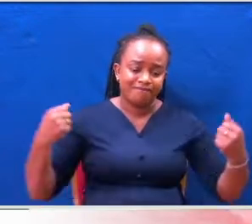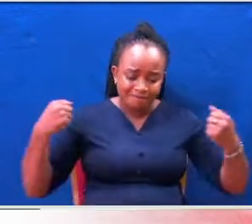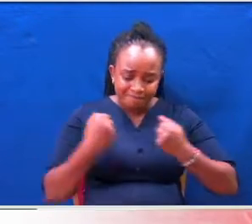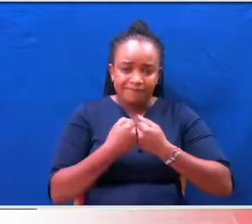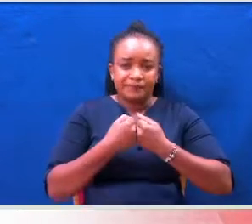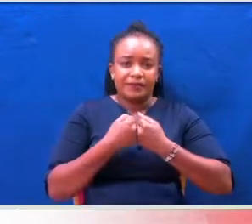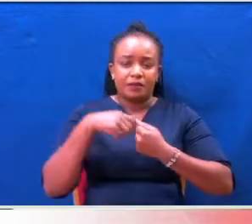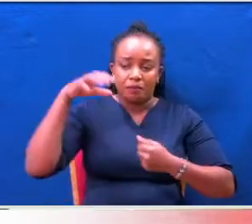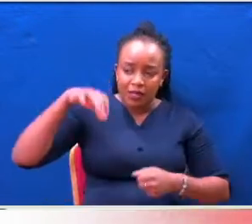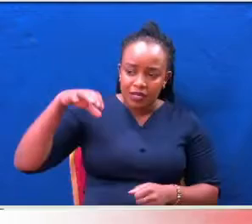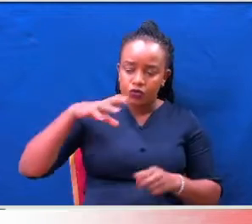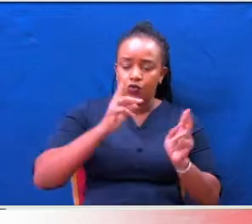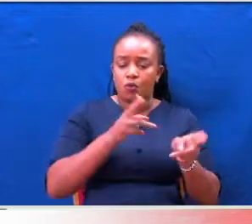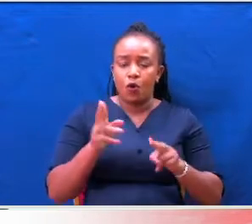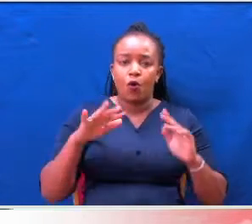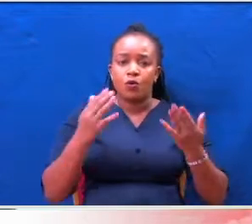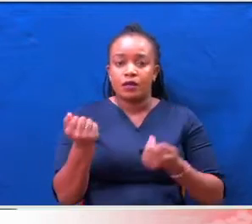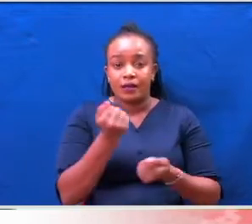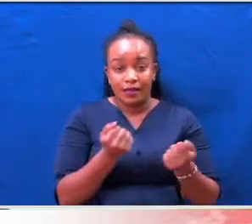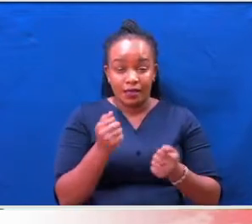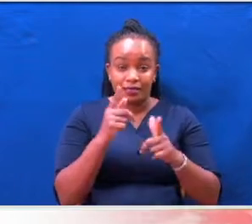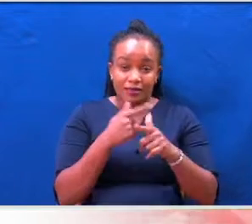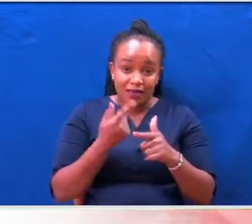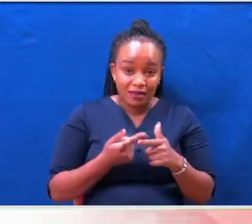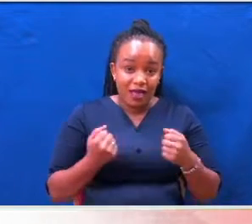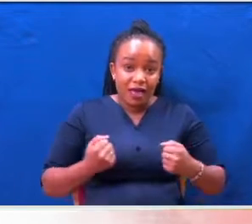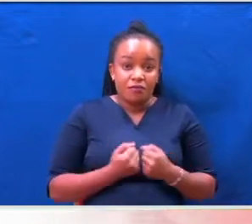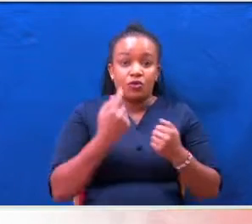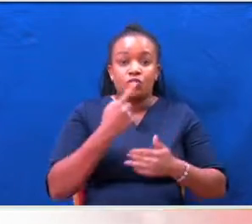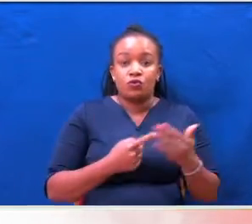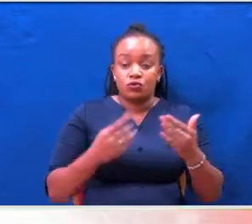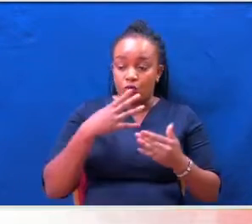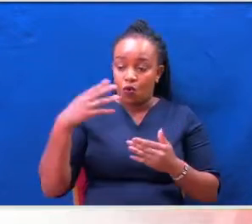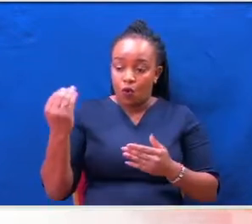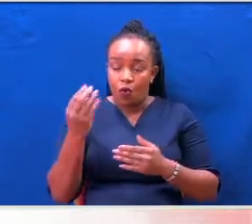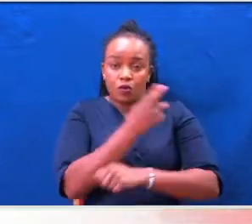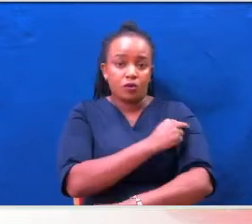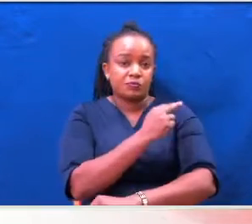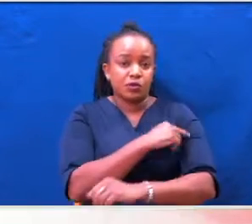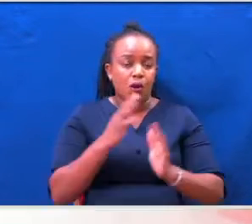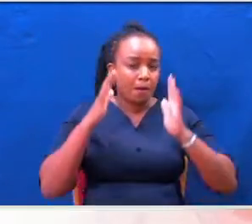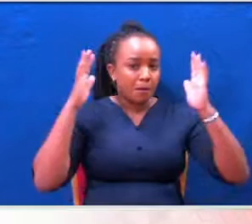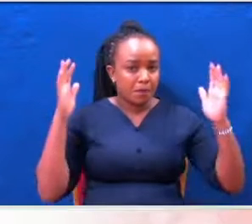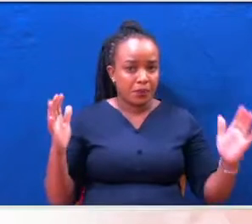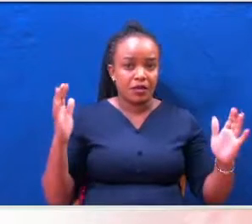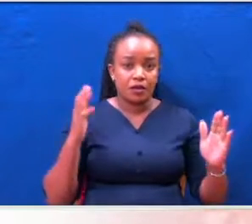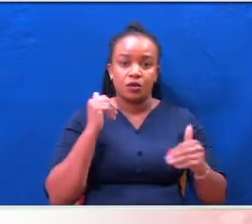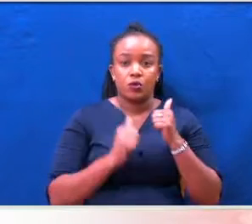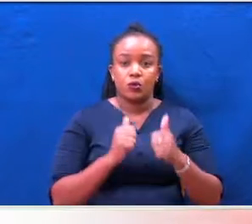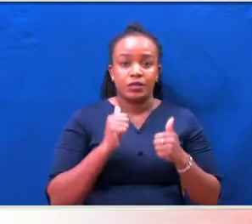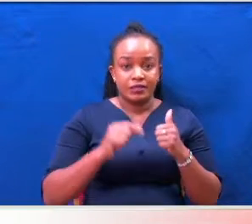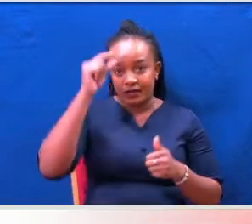kawaida ama matatu, na upelekwe kwa hospitali kubwa ambayo Governor Kimemi amejenga